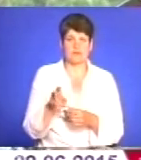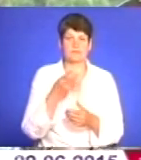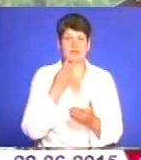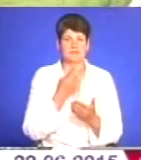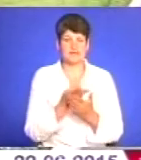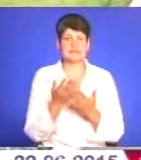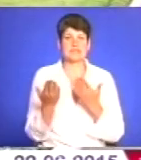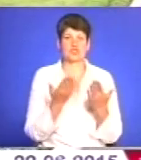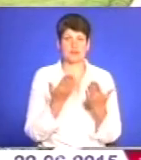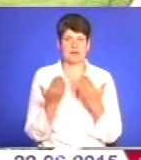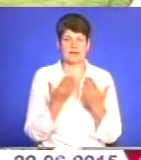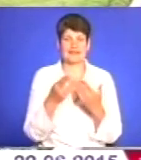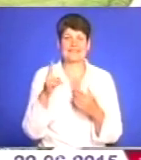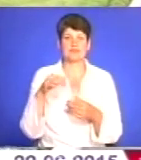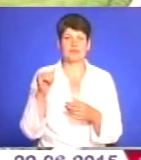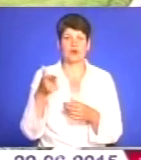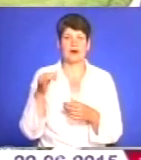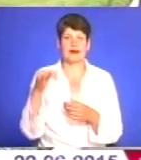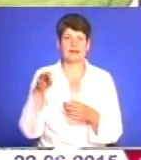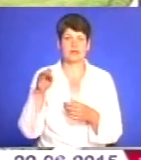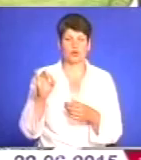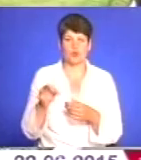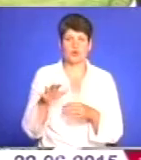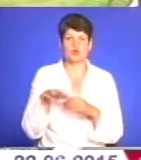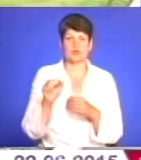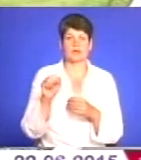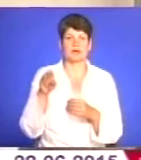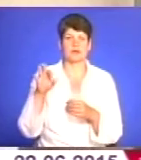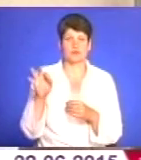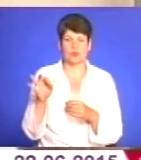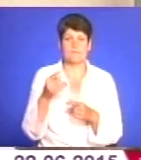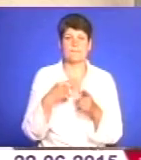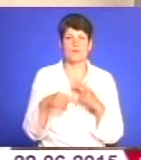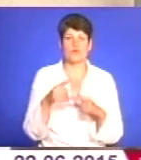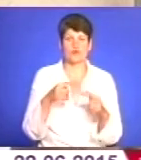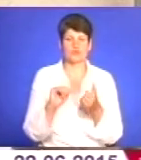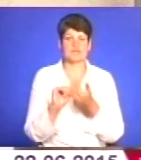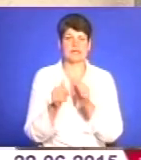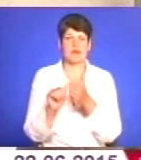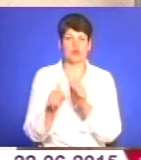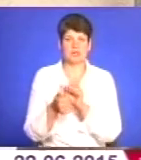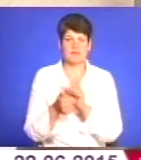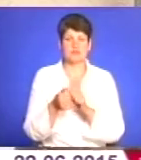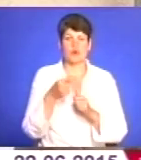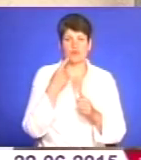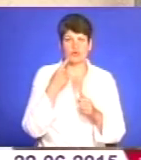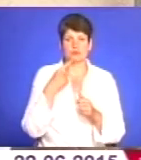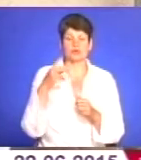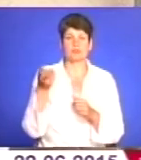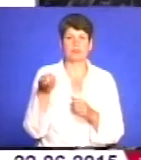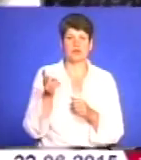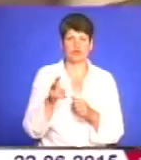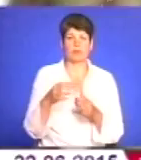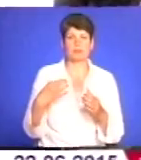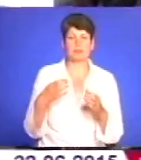дивилися, читали. Дмитро Гайтко із зони антитерористичної операції повернувся на ротацію. Каже, що прийшов в батальйон